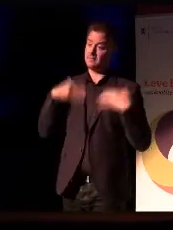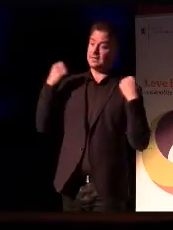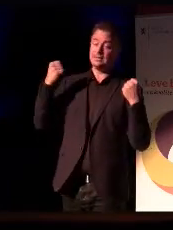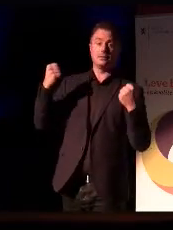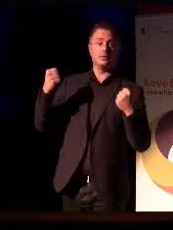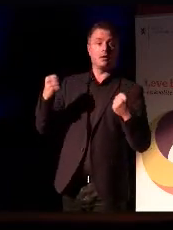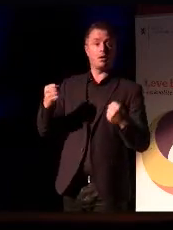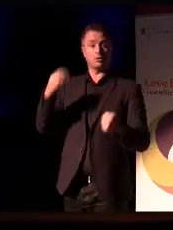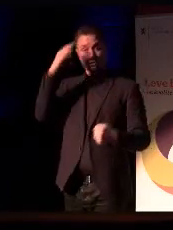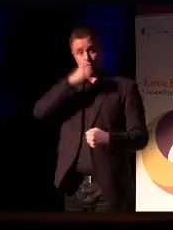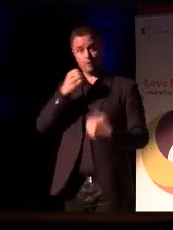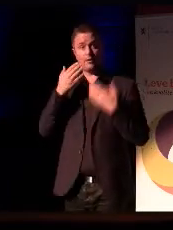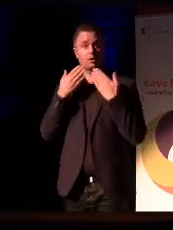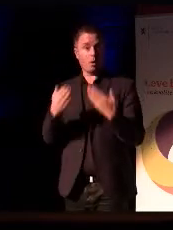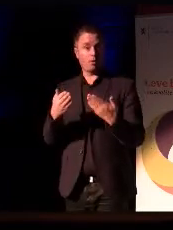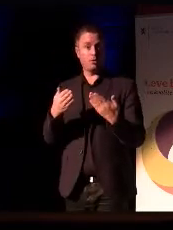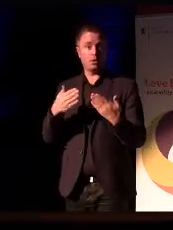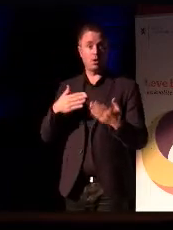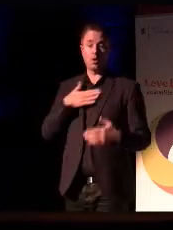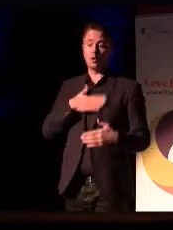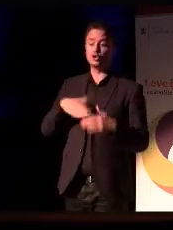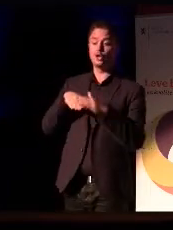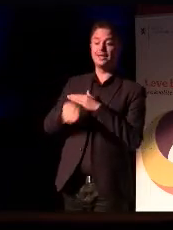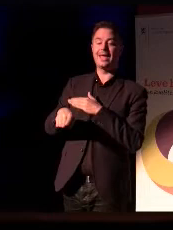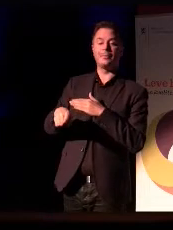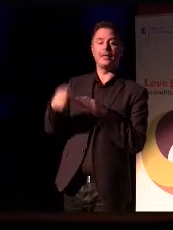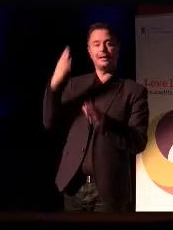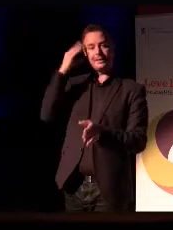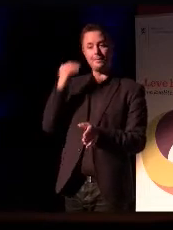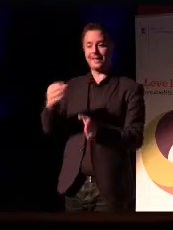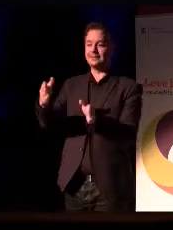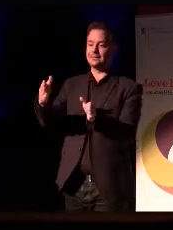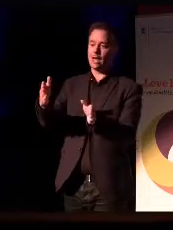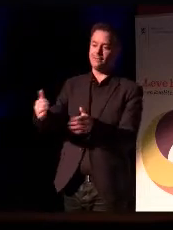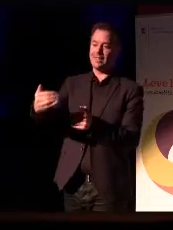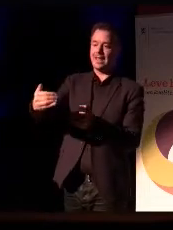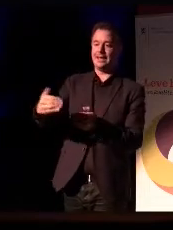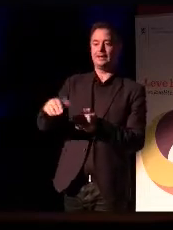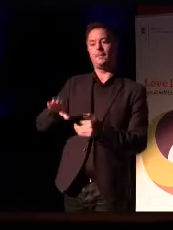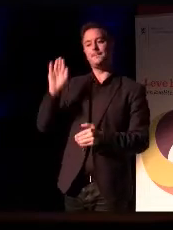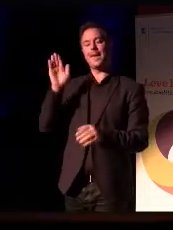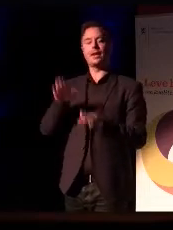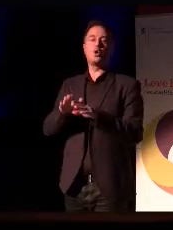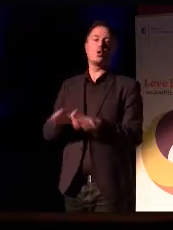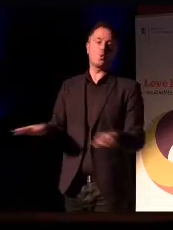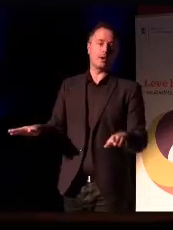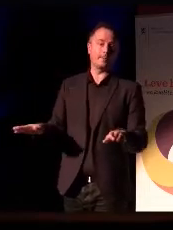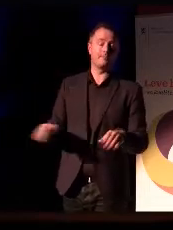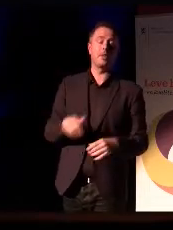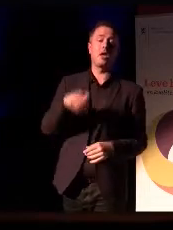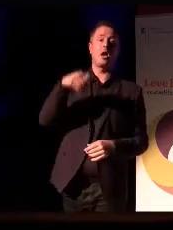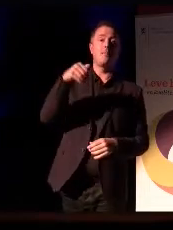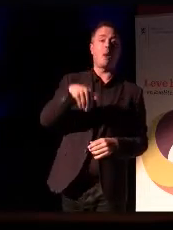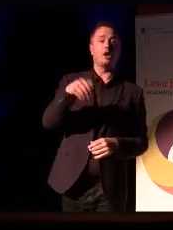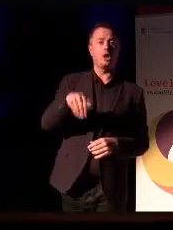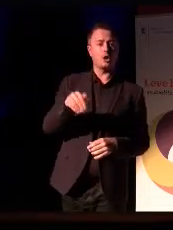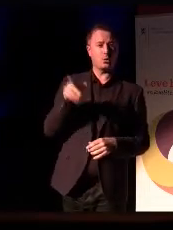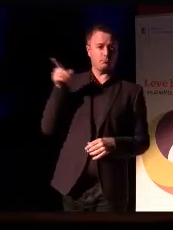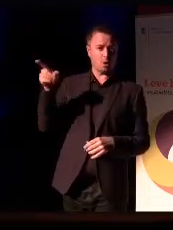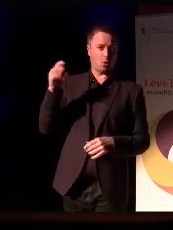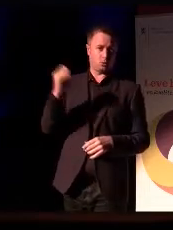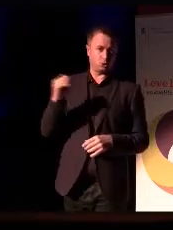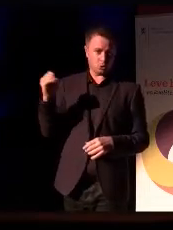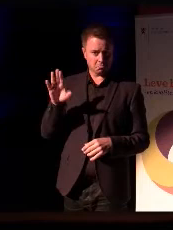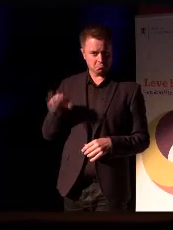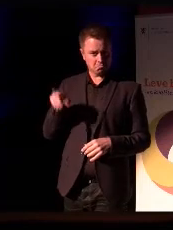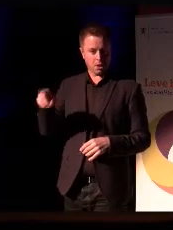sykehjemmets demensavdeling det blitt mye roligere. Manglerhjem I Oslo har fotballpub,